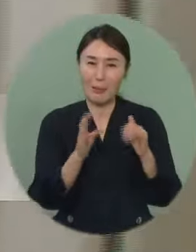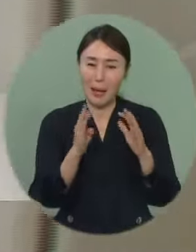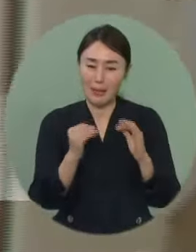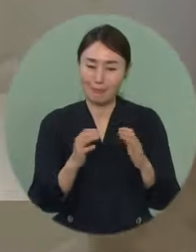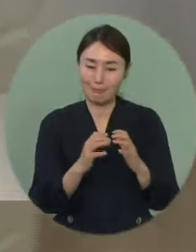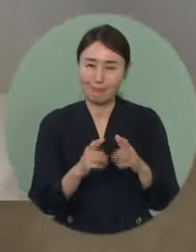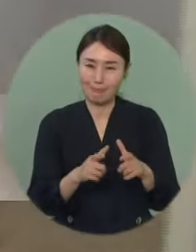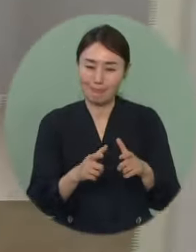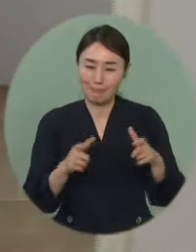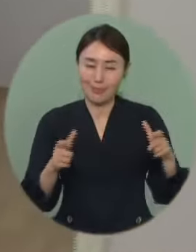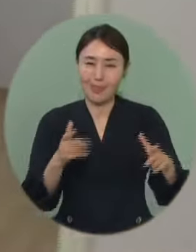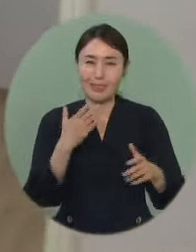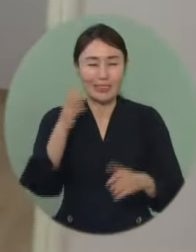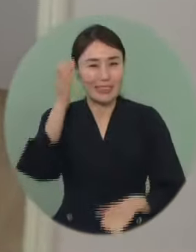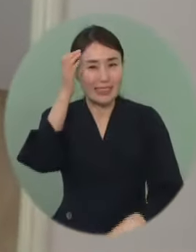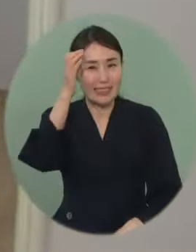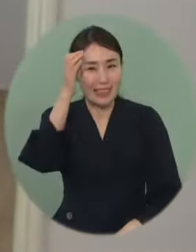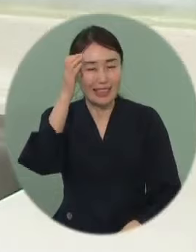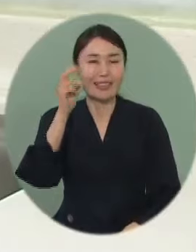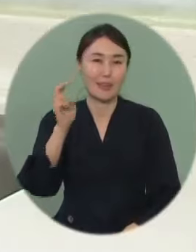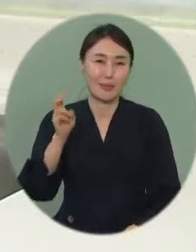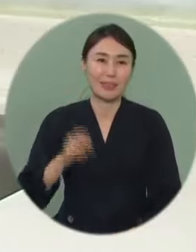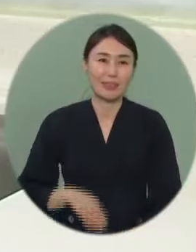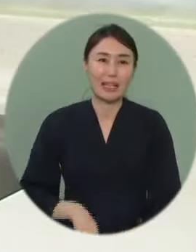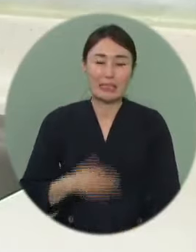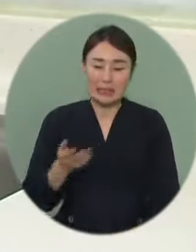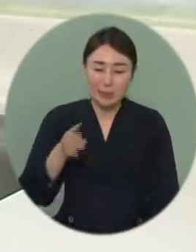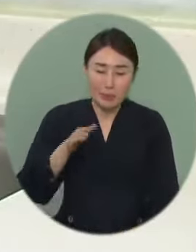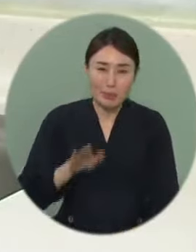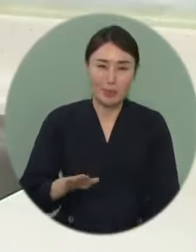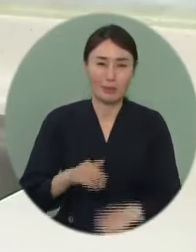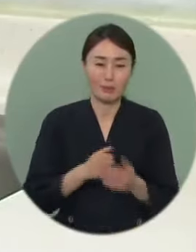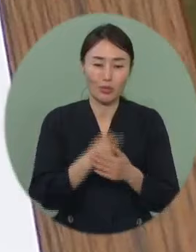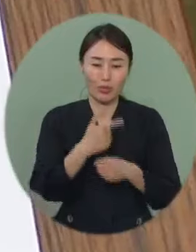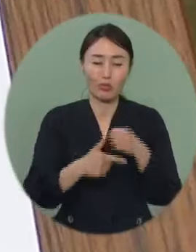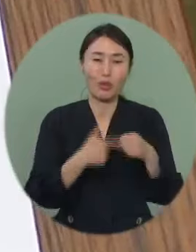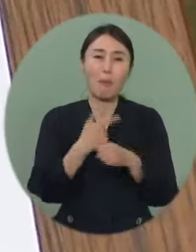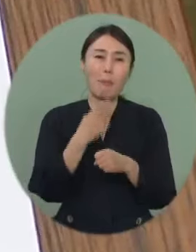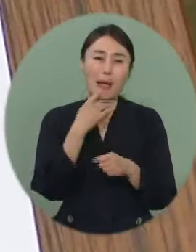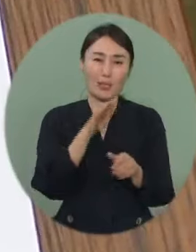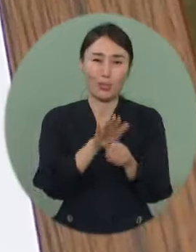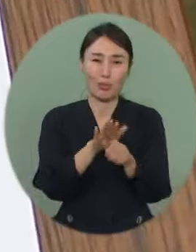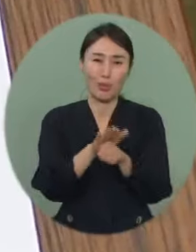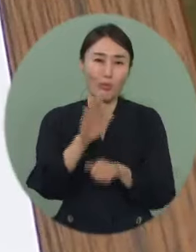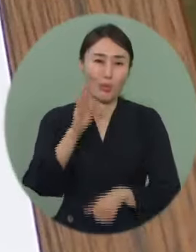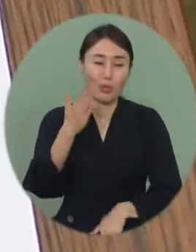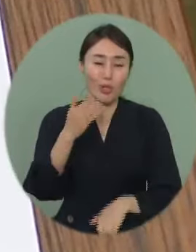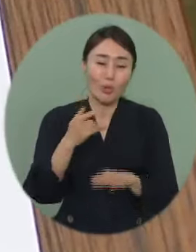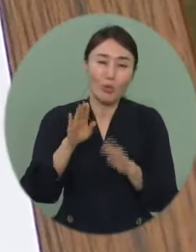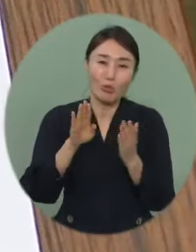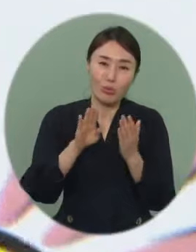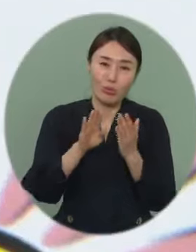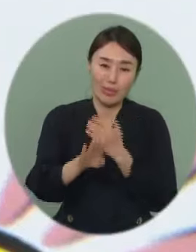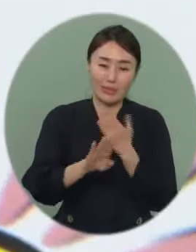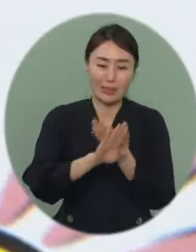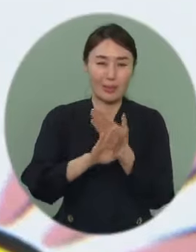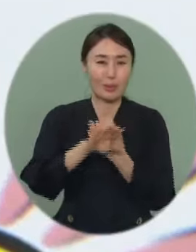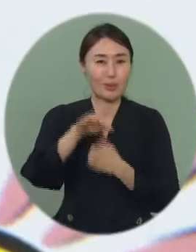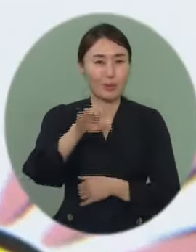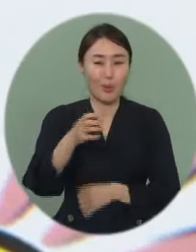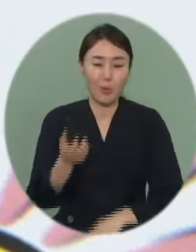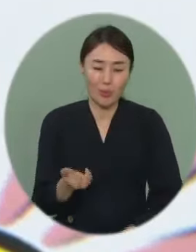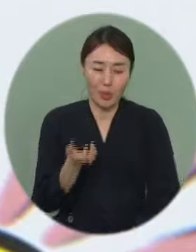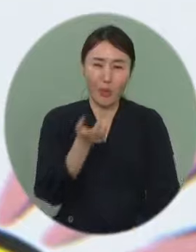효과를 기대할 수 있다는 목소리가 있습니다 하지만 최대 6년까지 살 수 있고 그 이후에는 다른 곳으로